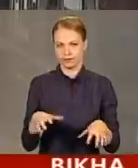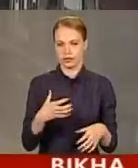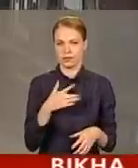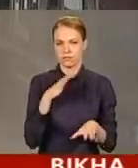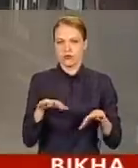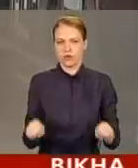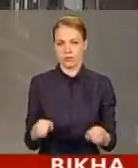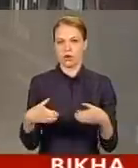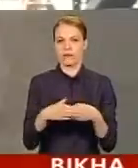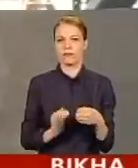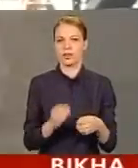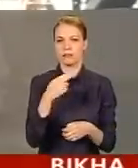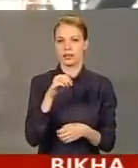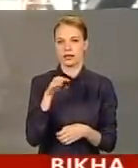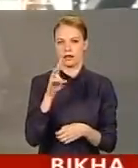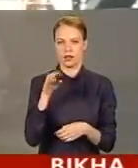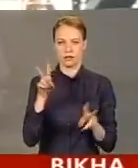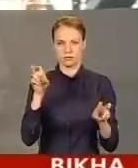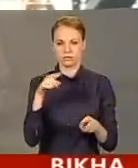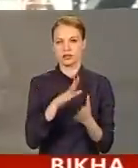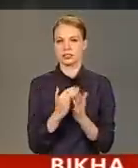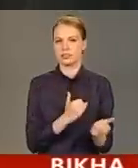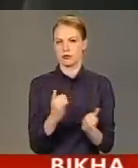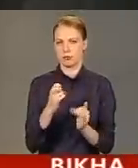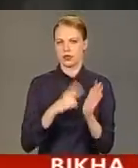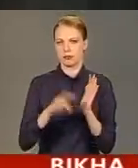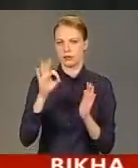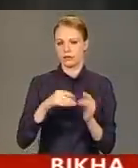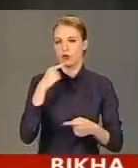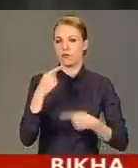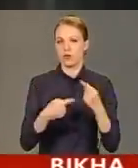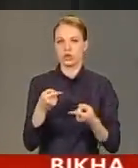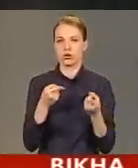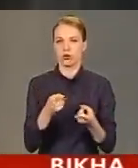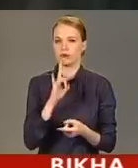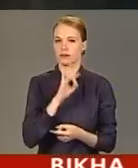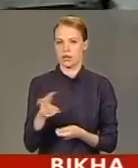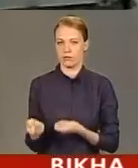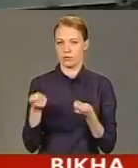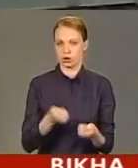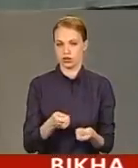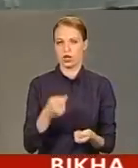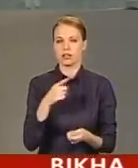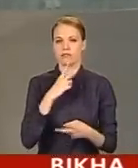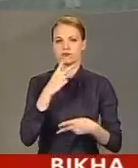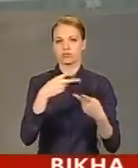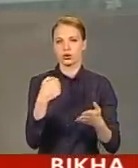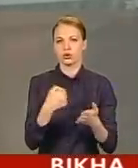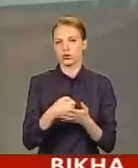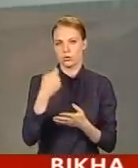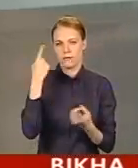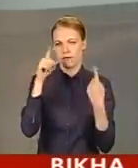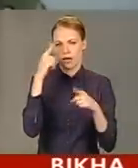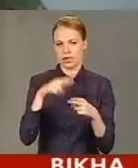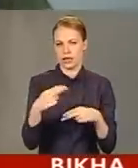ДТЕК, яка забезпечує країну вугіллям на 70%, постійно погрожує непостачанням, апелює до вигаданих